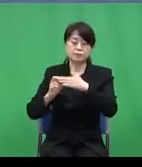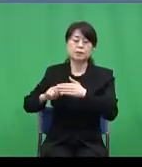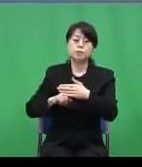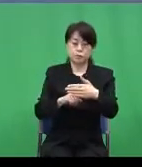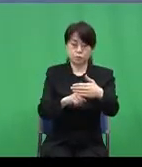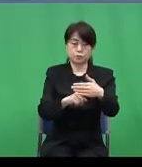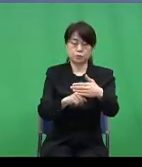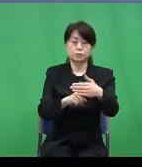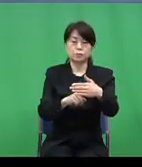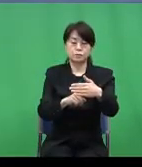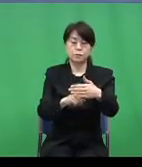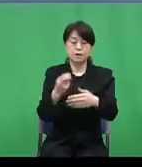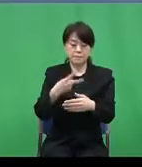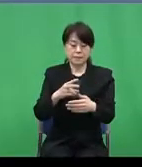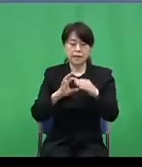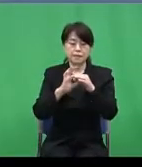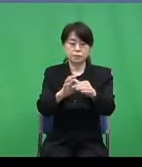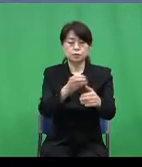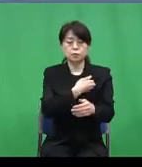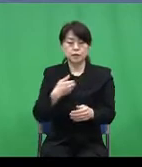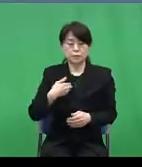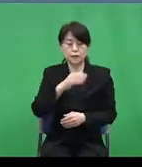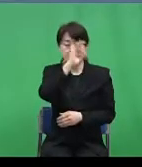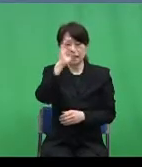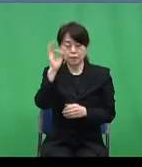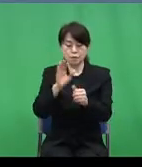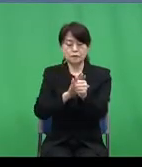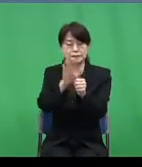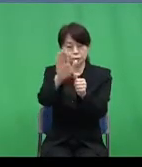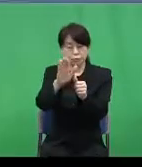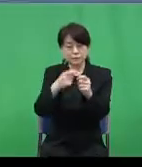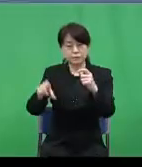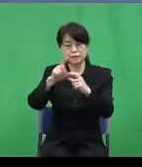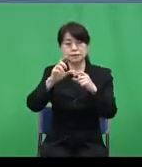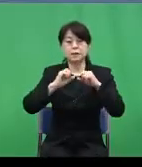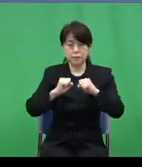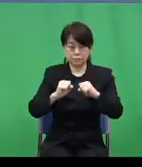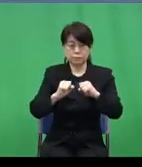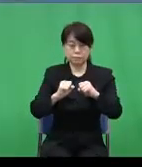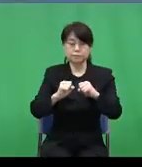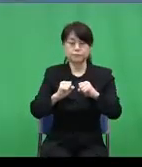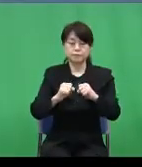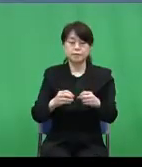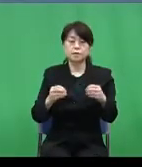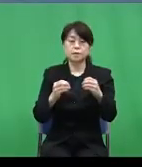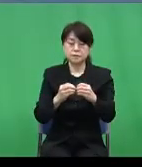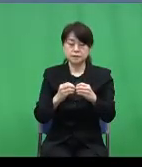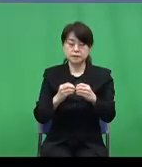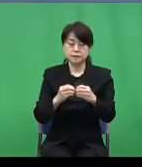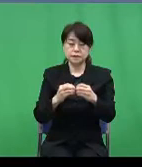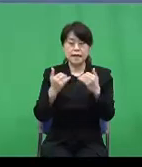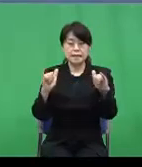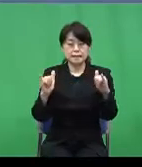する、まあ、また持続可能な観光振興ということにも力を入れる、で同時にですね、やっぱり人の面